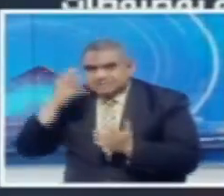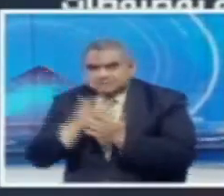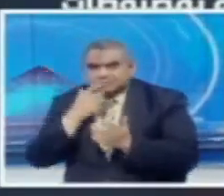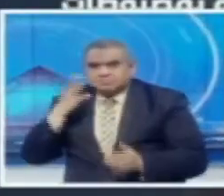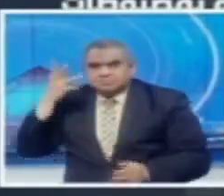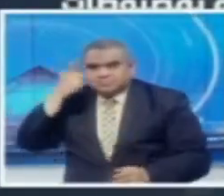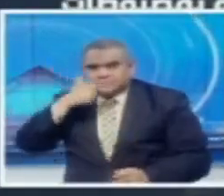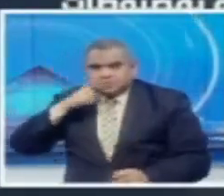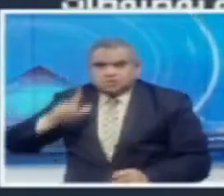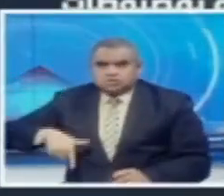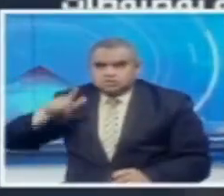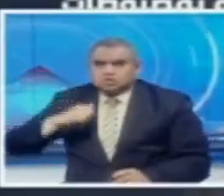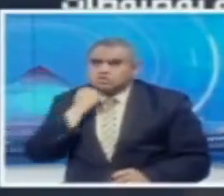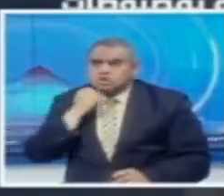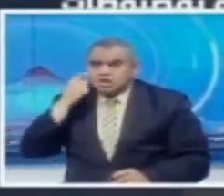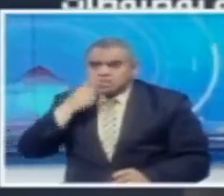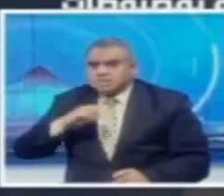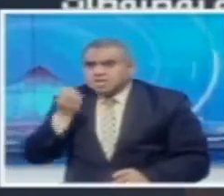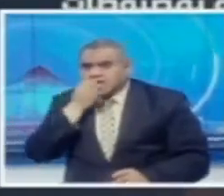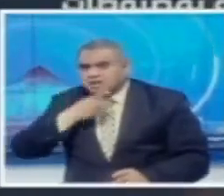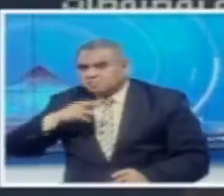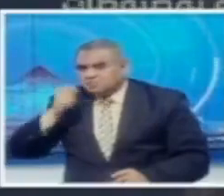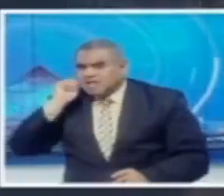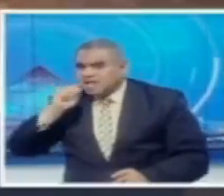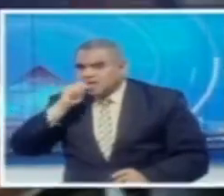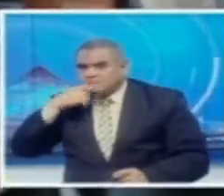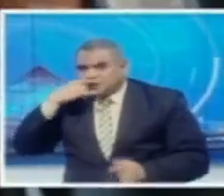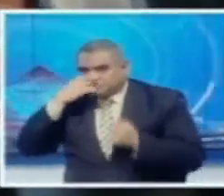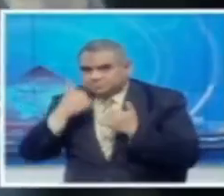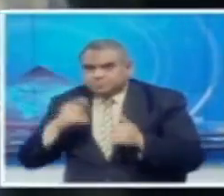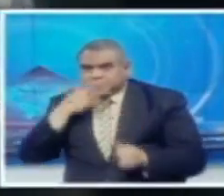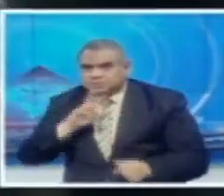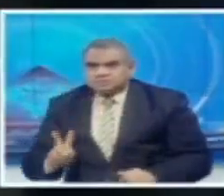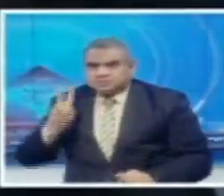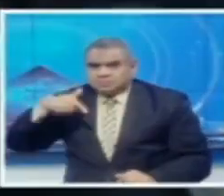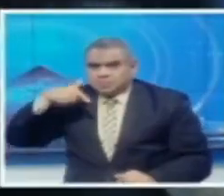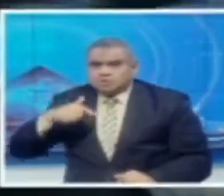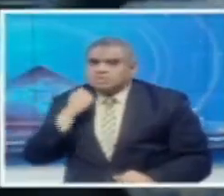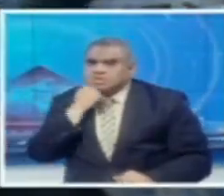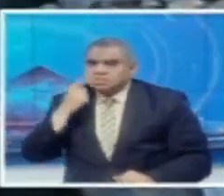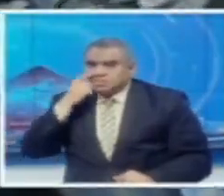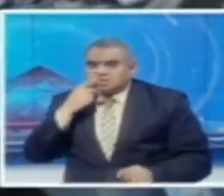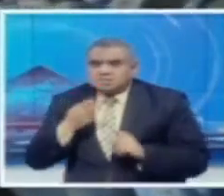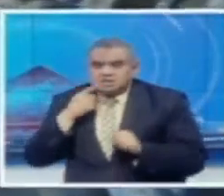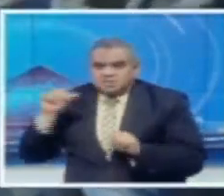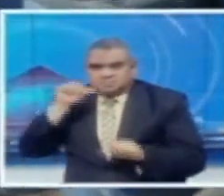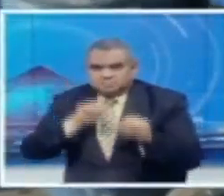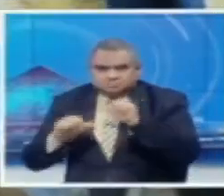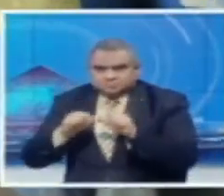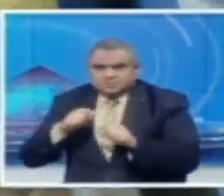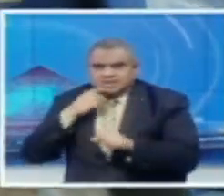ب 16 طن أعلاف ومخلفات مجازر حيوانية و 67 طن منظفات صناعية ومطهرات